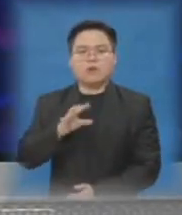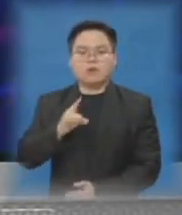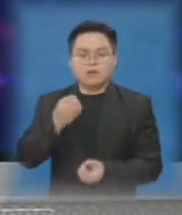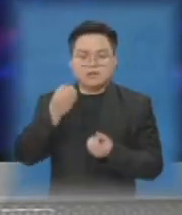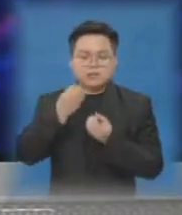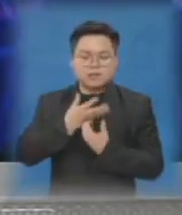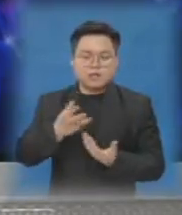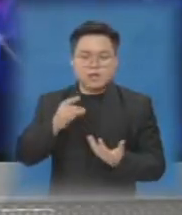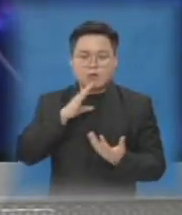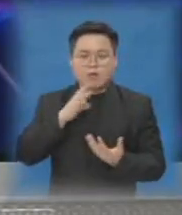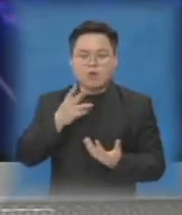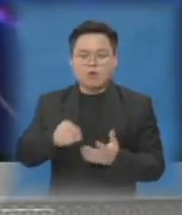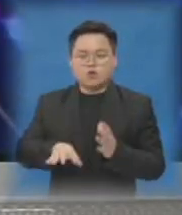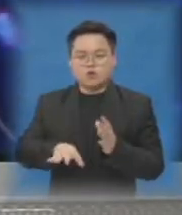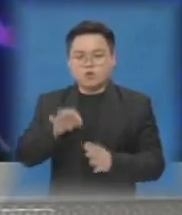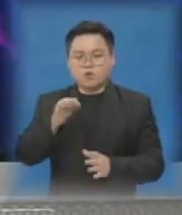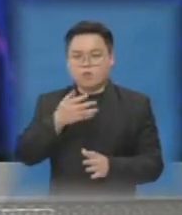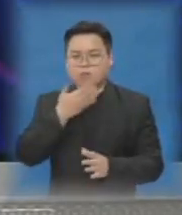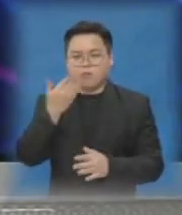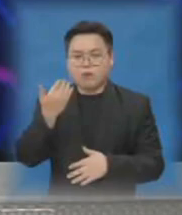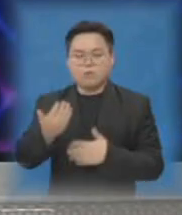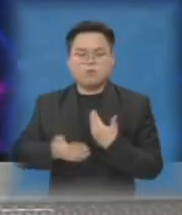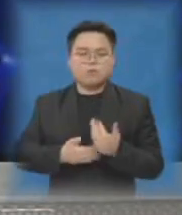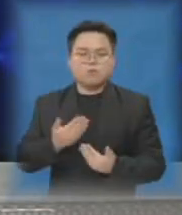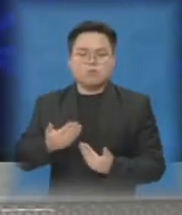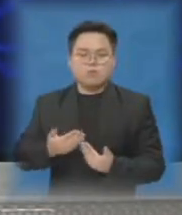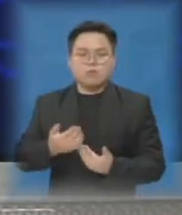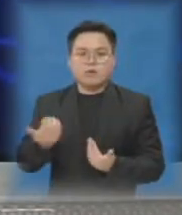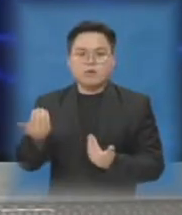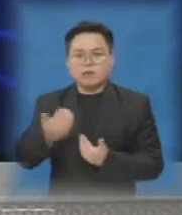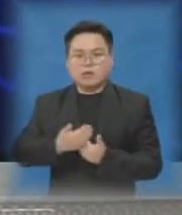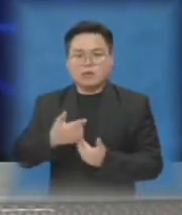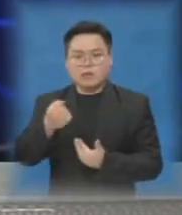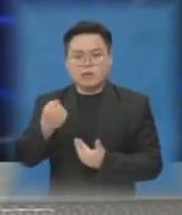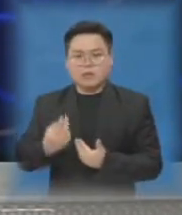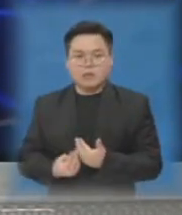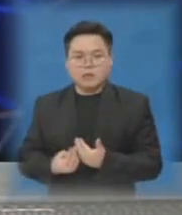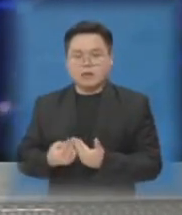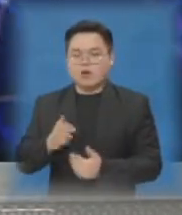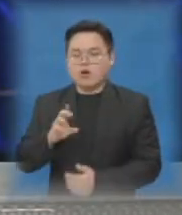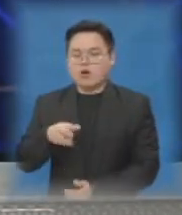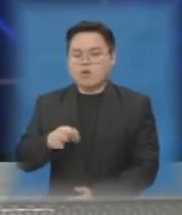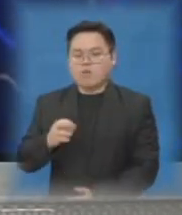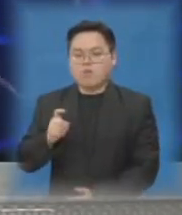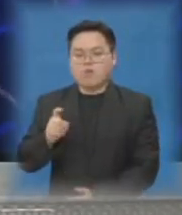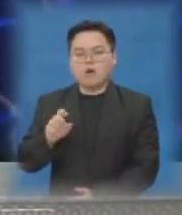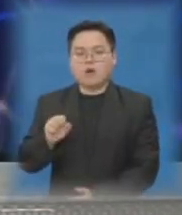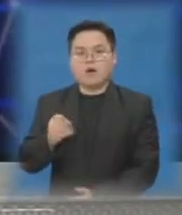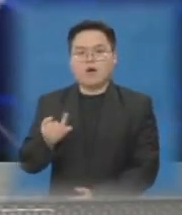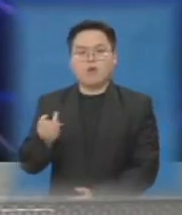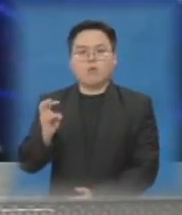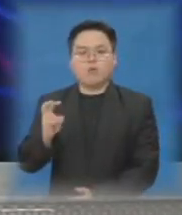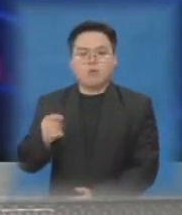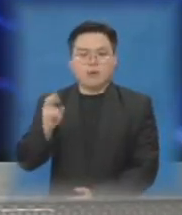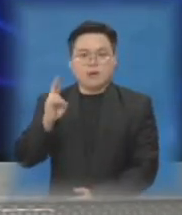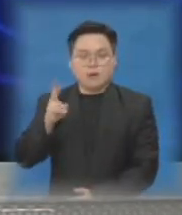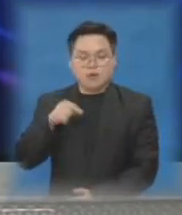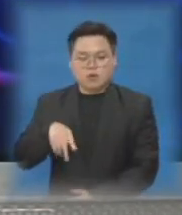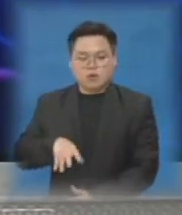хэрэгжүүлэгч шалгаралгүй гацаад байсан тус төслийг мөнх ариун булаг компани хэрэгжүүлэхээр шалгарч өнөөдөр батламжаа